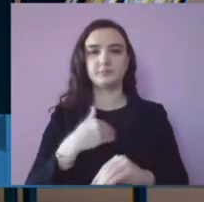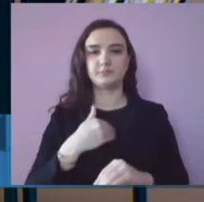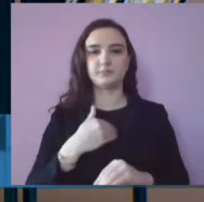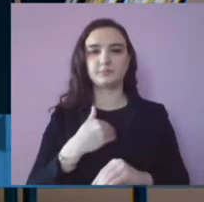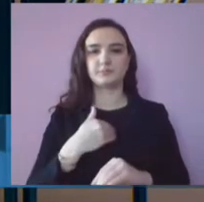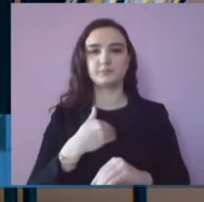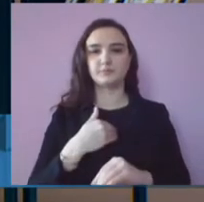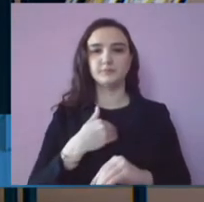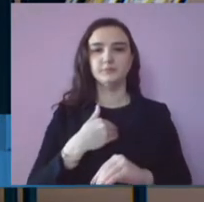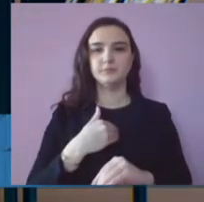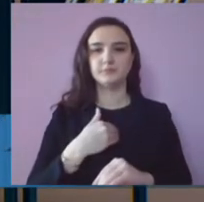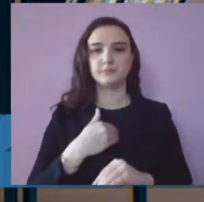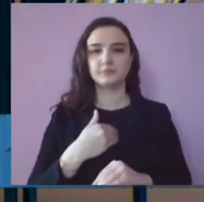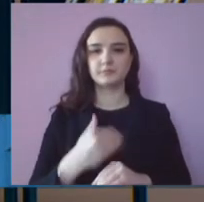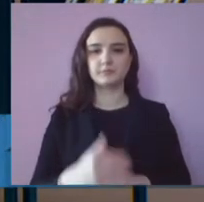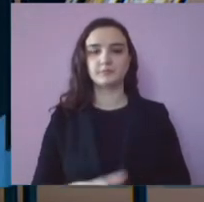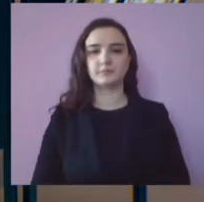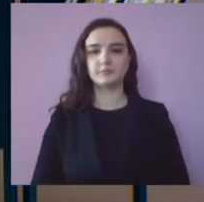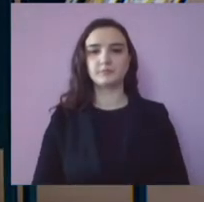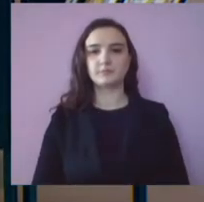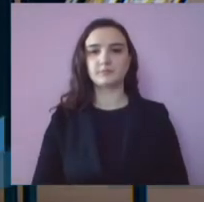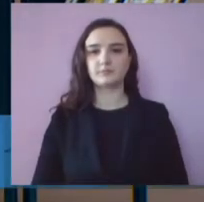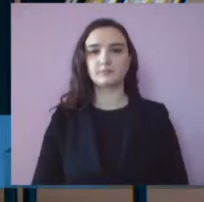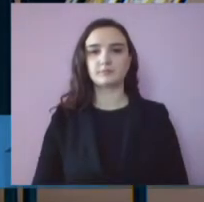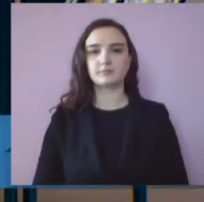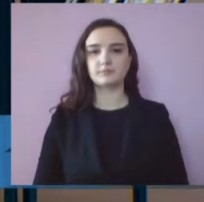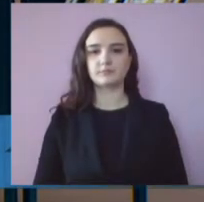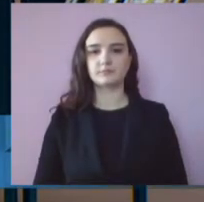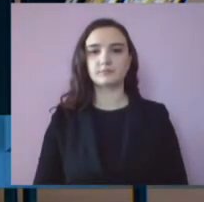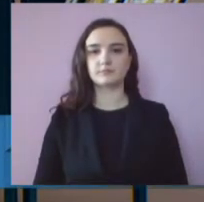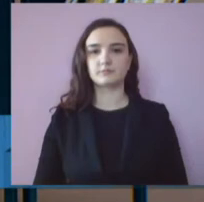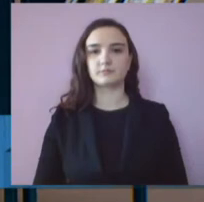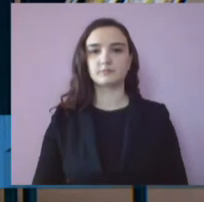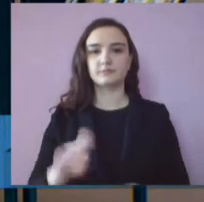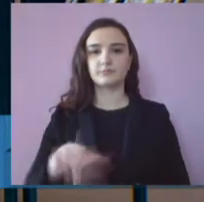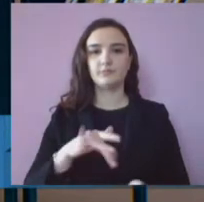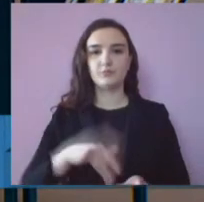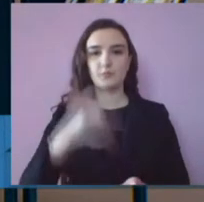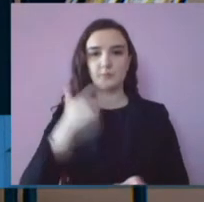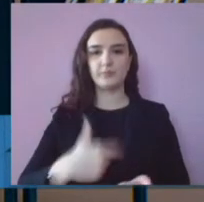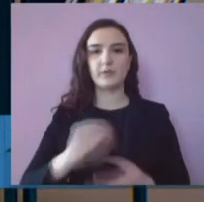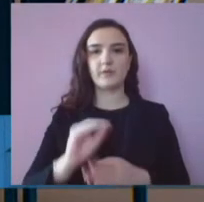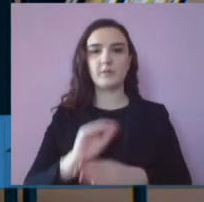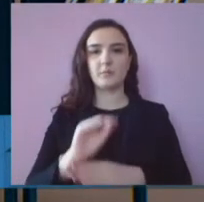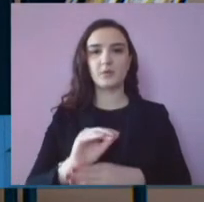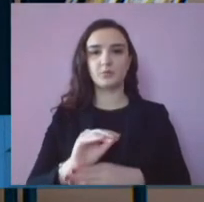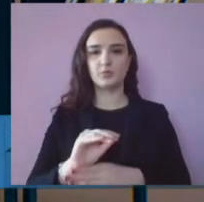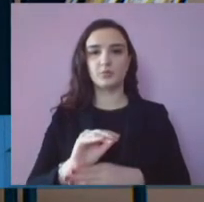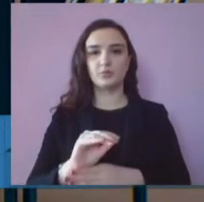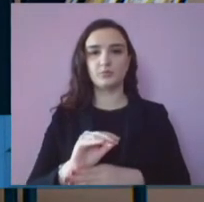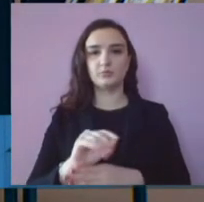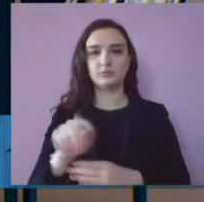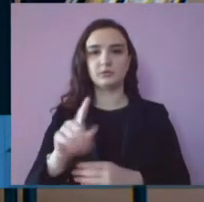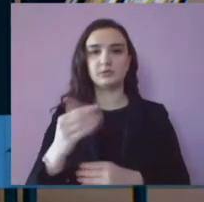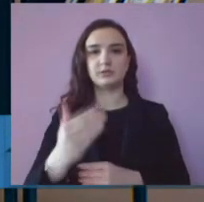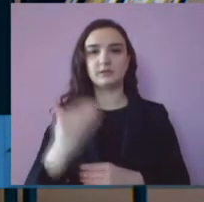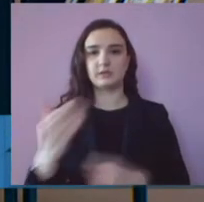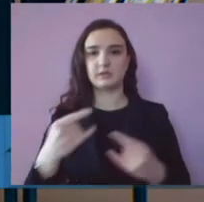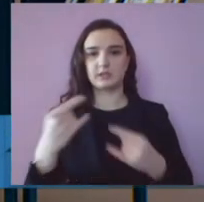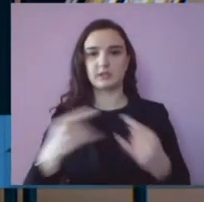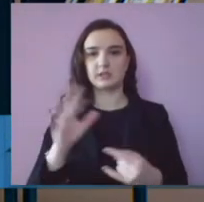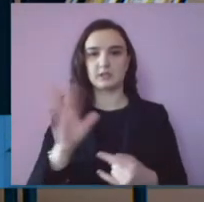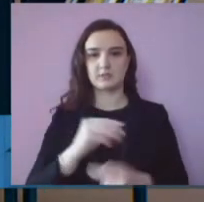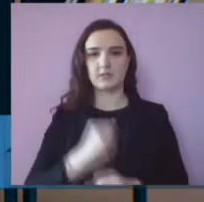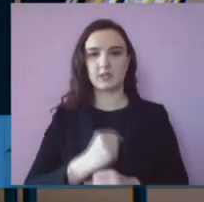პროფესიონალმა ექიმმა მოქალაქემ გამოხატონ იმ საქმიანობის მიმართ, რასაც თქვენ და თქვენი გადაცემა